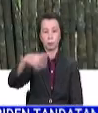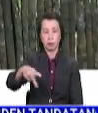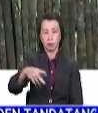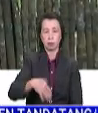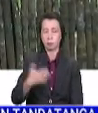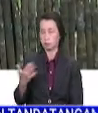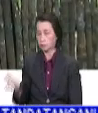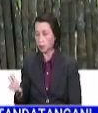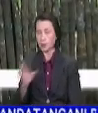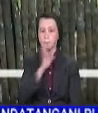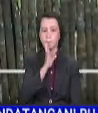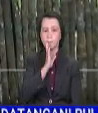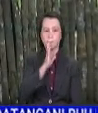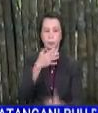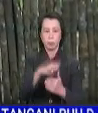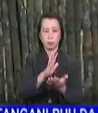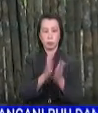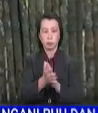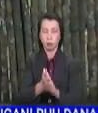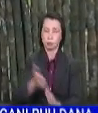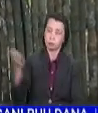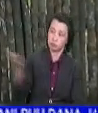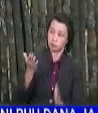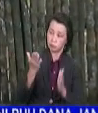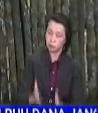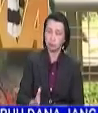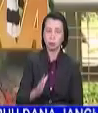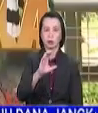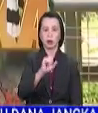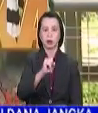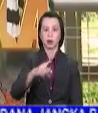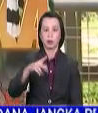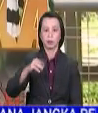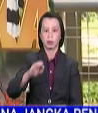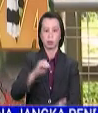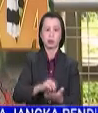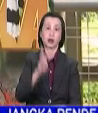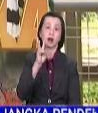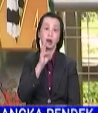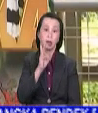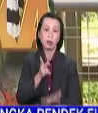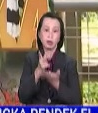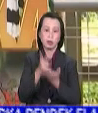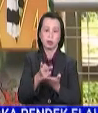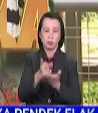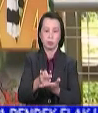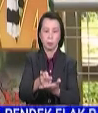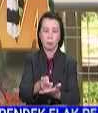Beliau berkata demikian support menjadi tetamu Selamat pagi Malaysia di Iqro